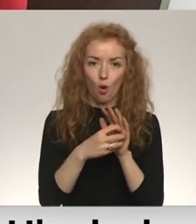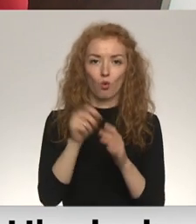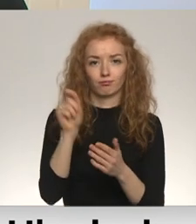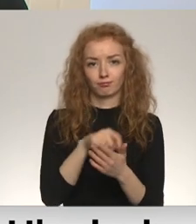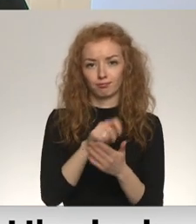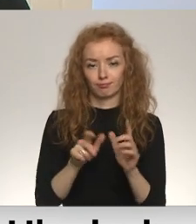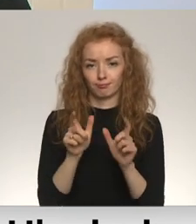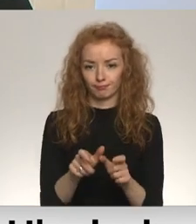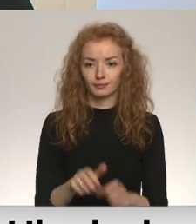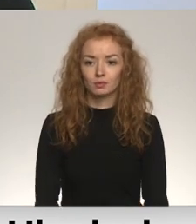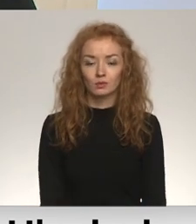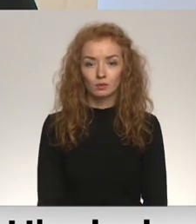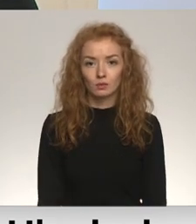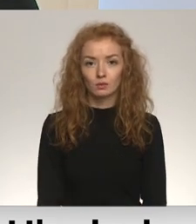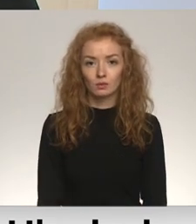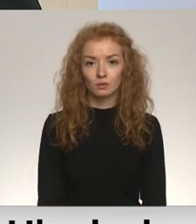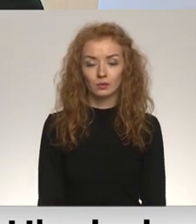nolēmusi.